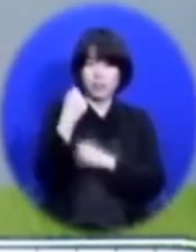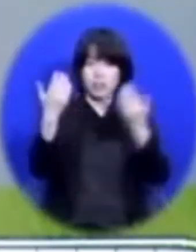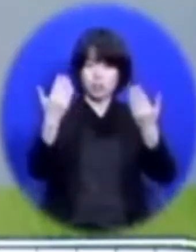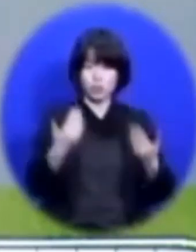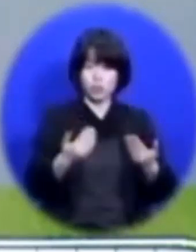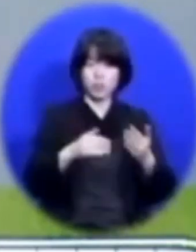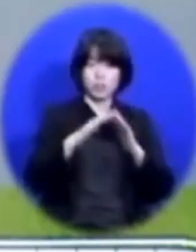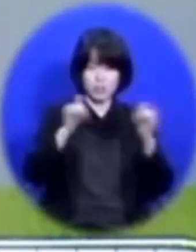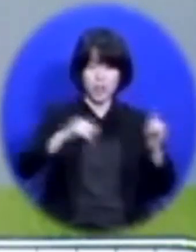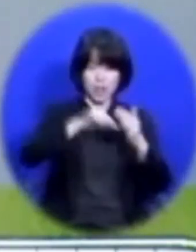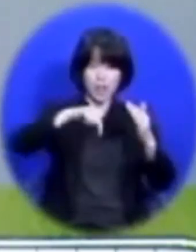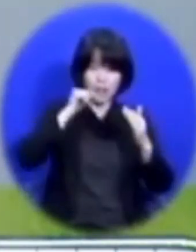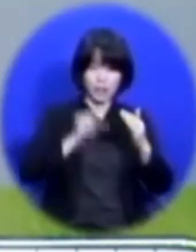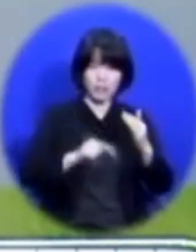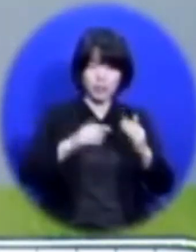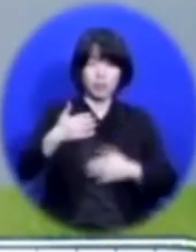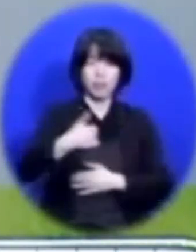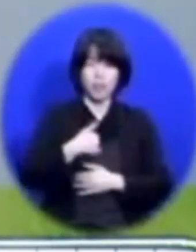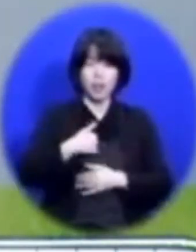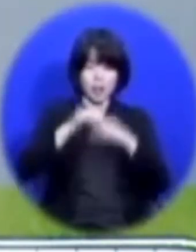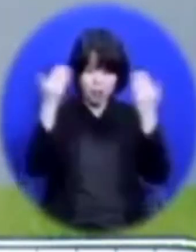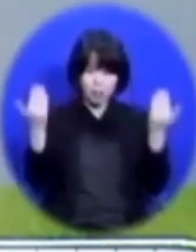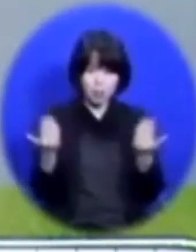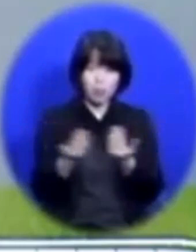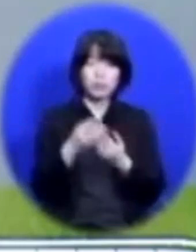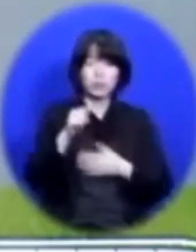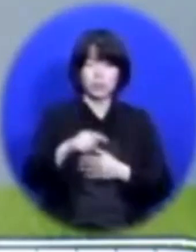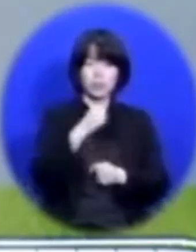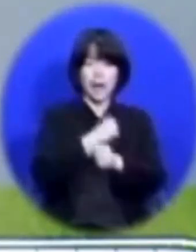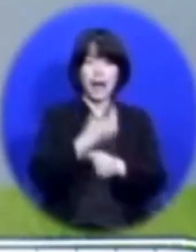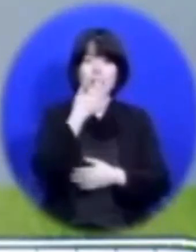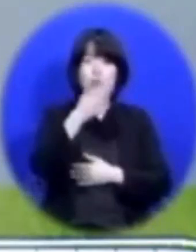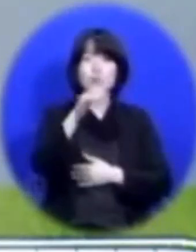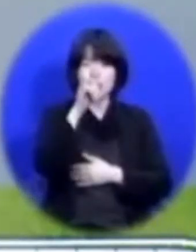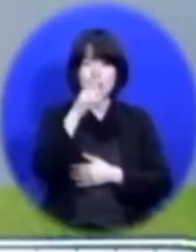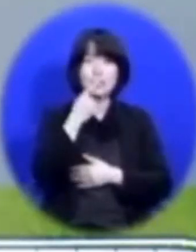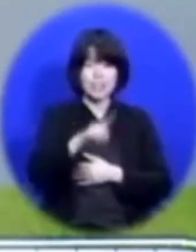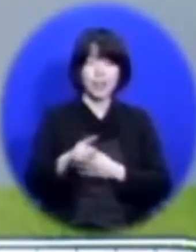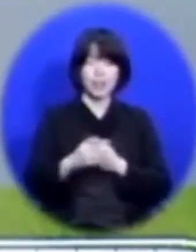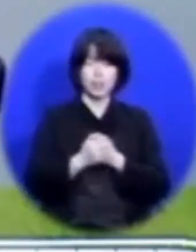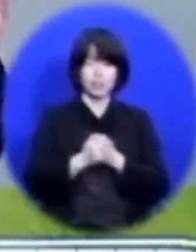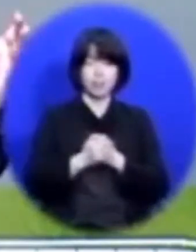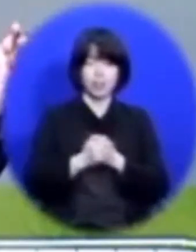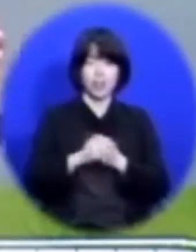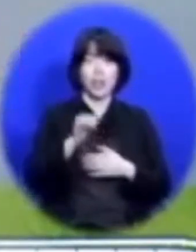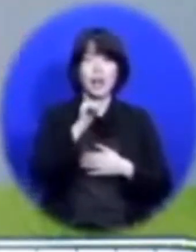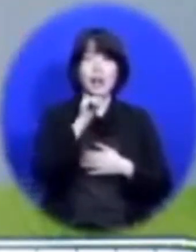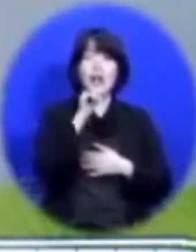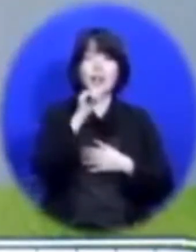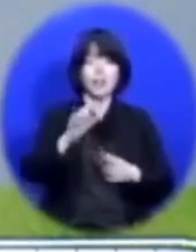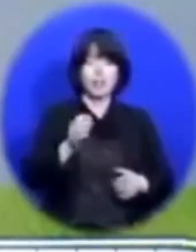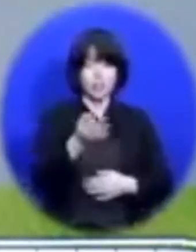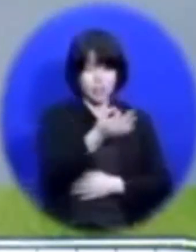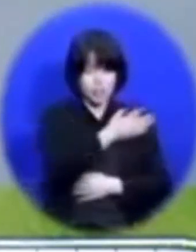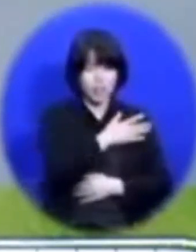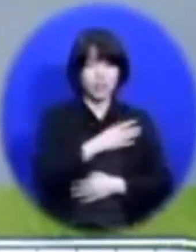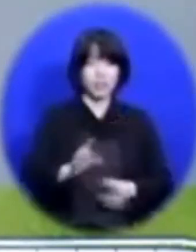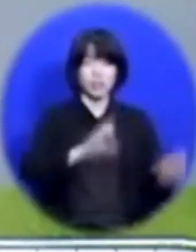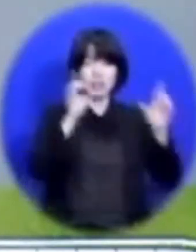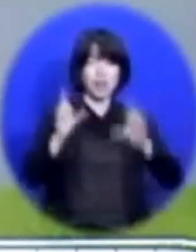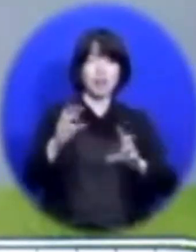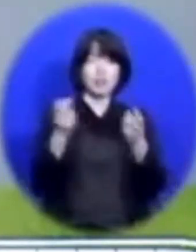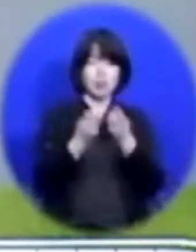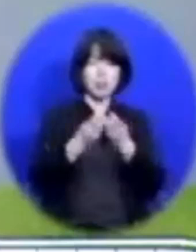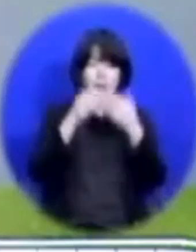그리스도를통하여모든것을할수있습니다 ."라고말씀합니다.가난하게사는방식 과부유하게사는방식은본질적으로